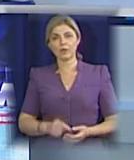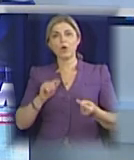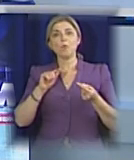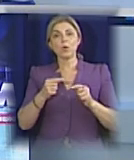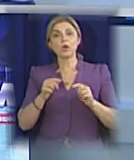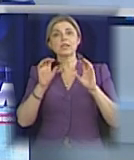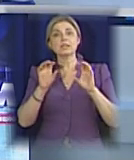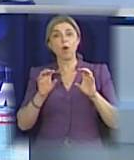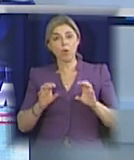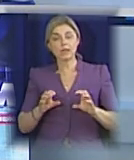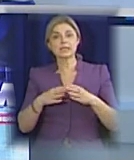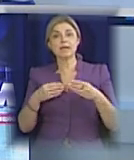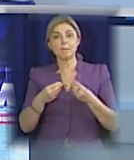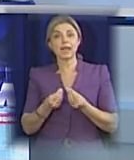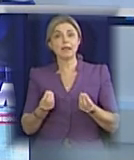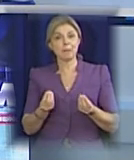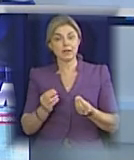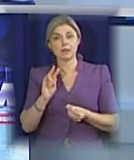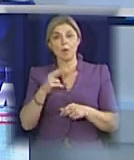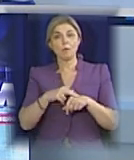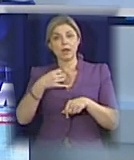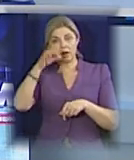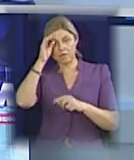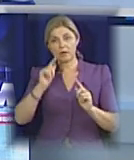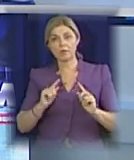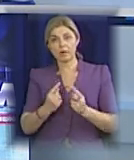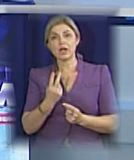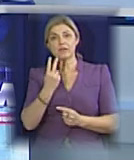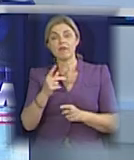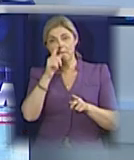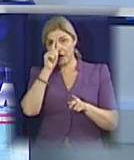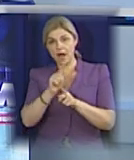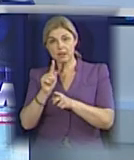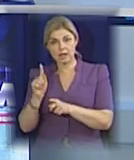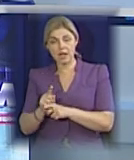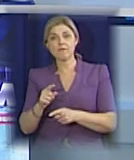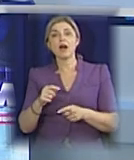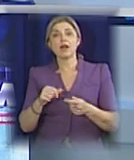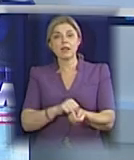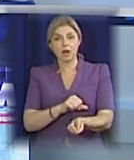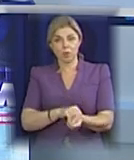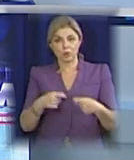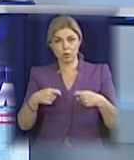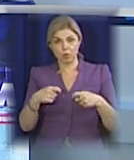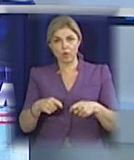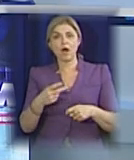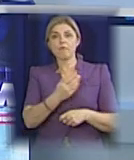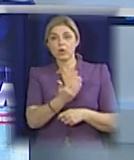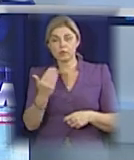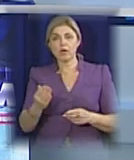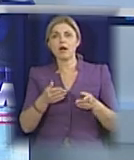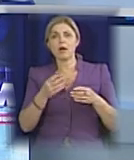Протизаконний сімейний бізнес. Миколаївські правоохоронці затримали двох братів-наркоторговців, які систематично збували наркотичні